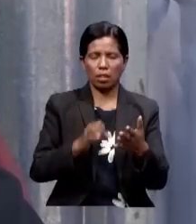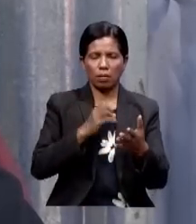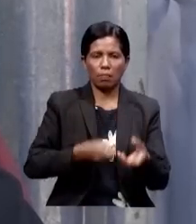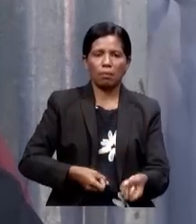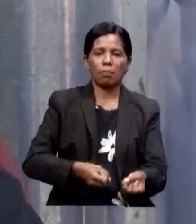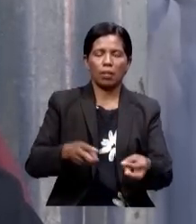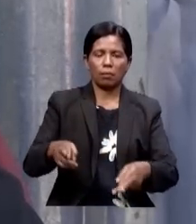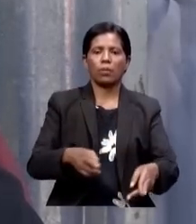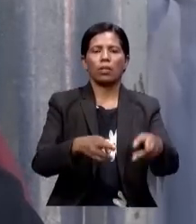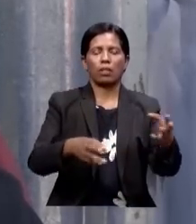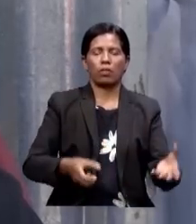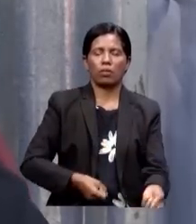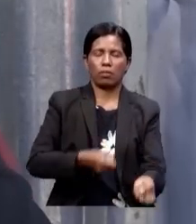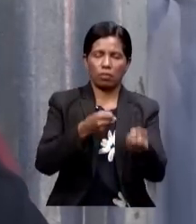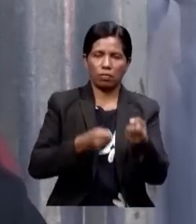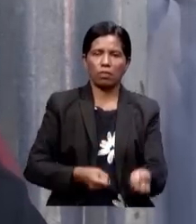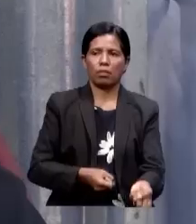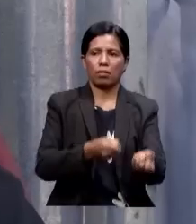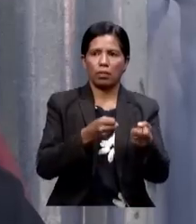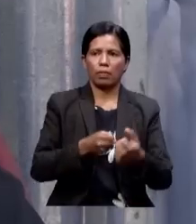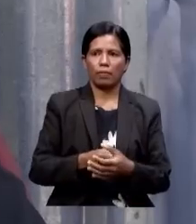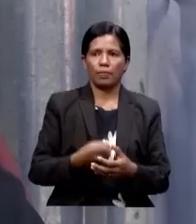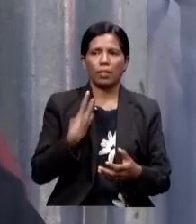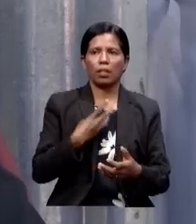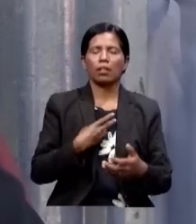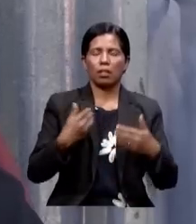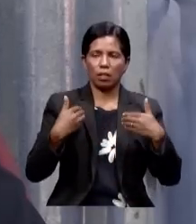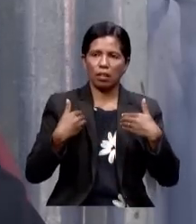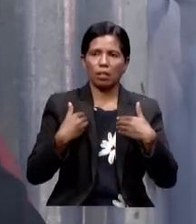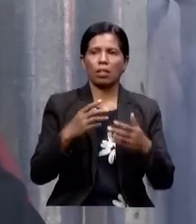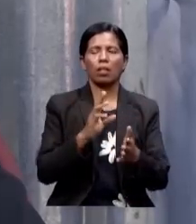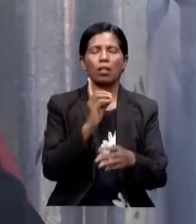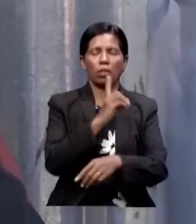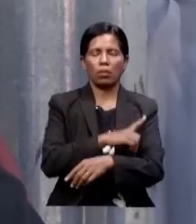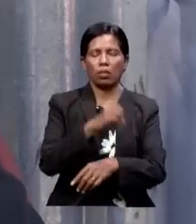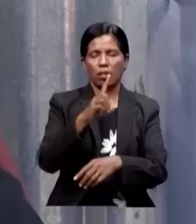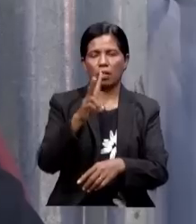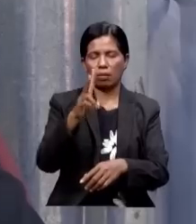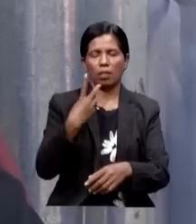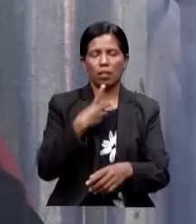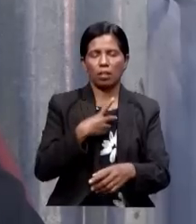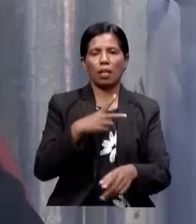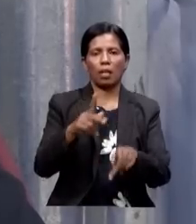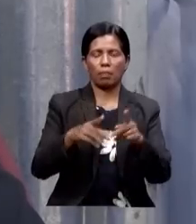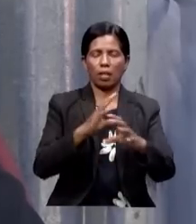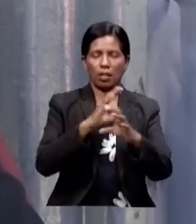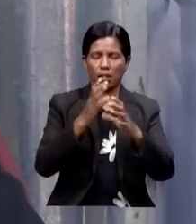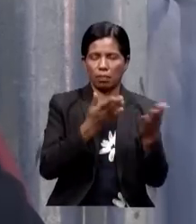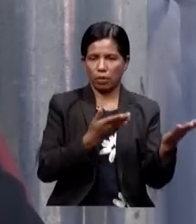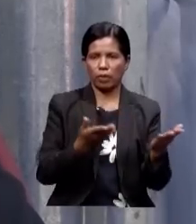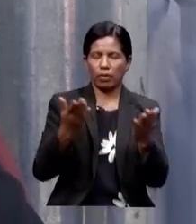mane paleman es loron semana ita het sorti me ita tula loron ya ruai ita tula lima paling rate